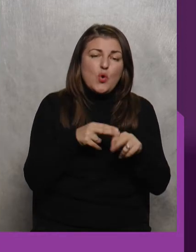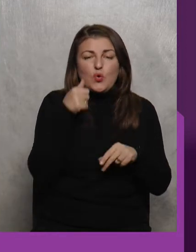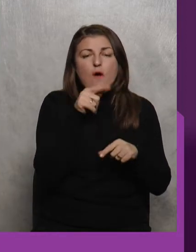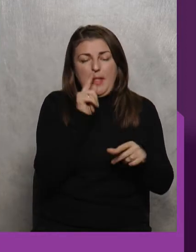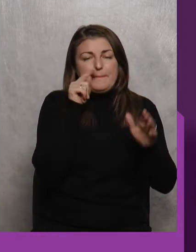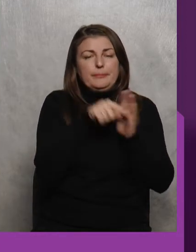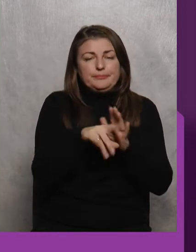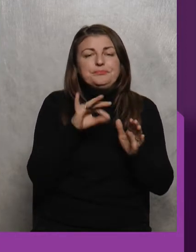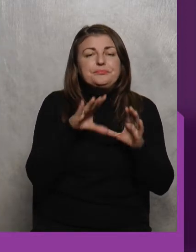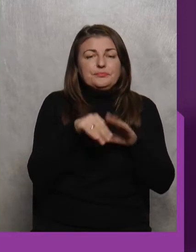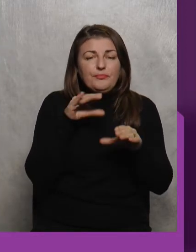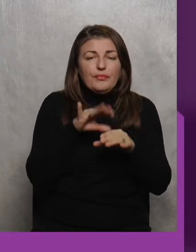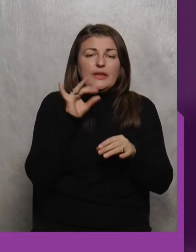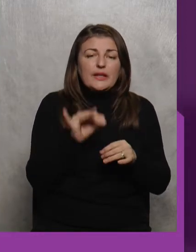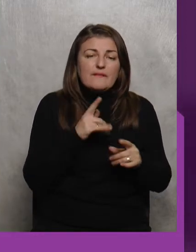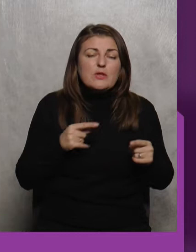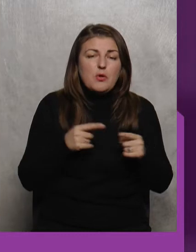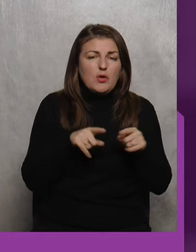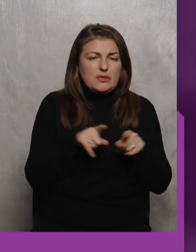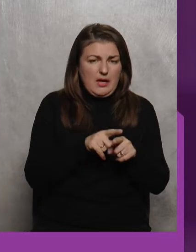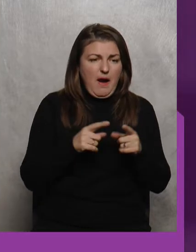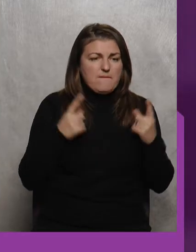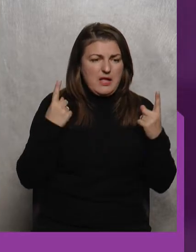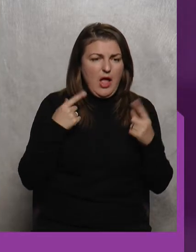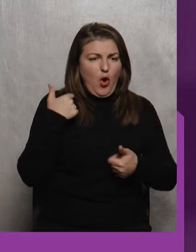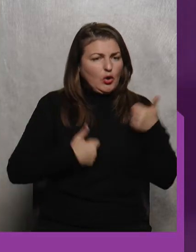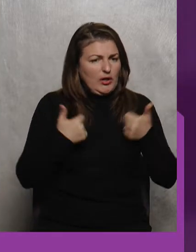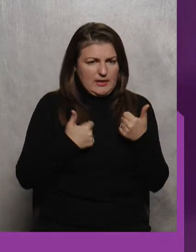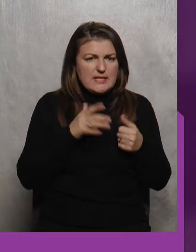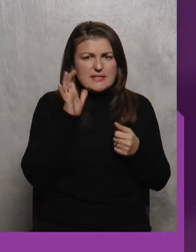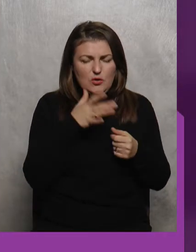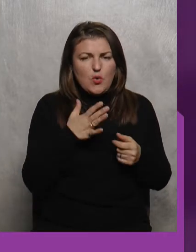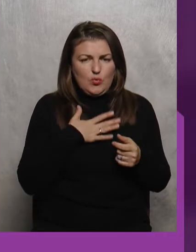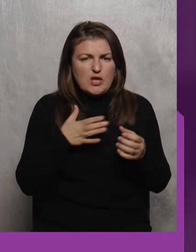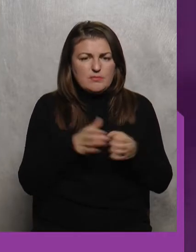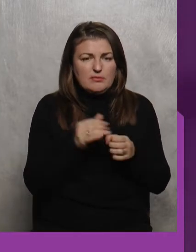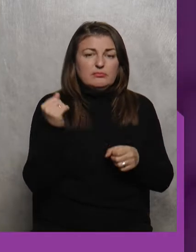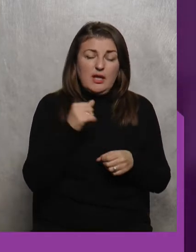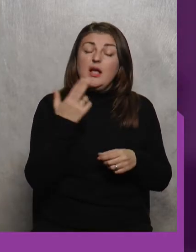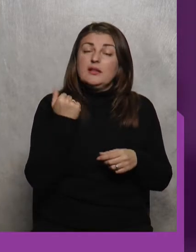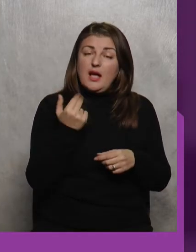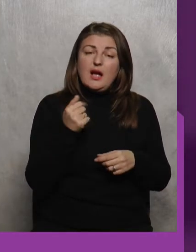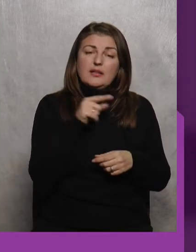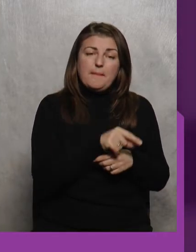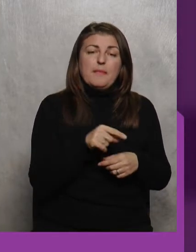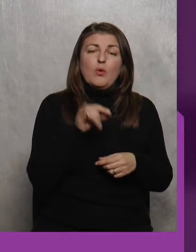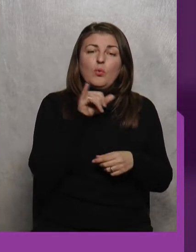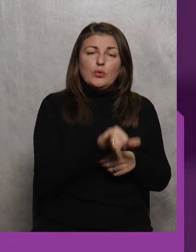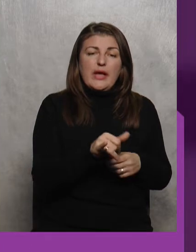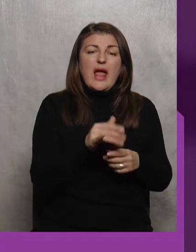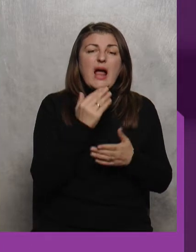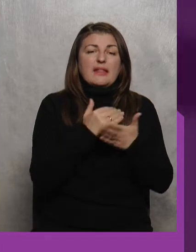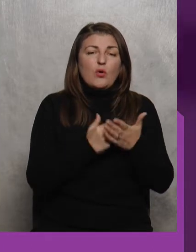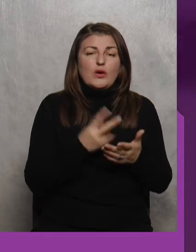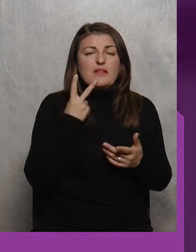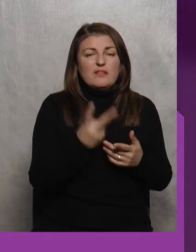вона пробилася у збірну і відповідно... Така велика конкуренція, серйозна, в наших збірних? В наших збірних, да, там... У її